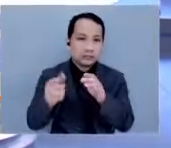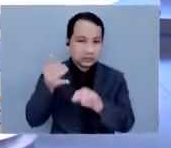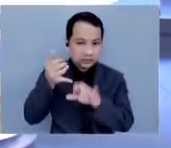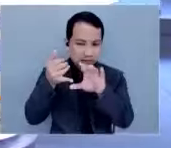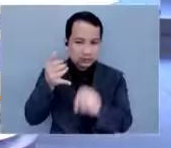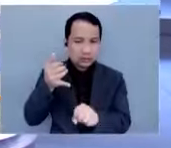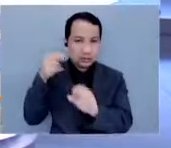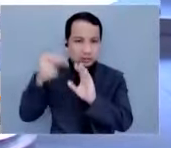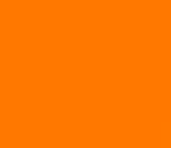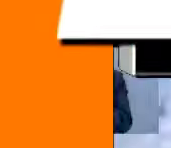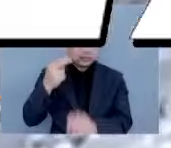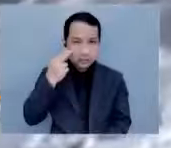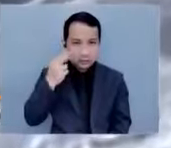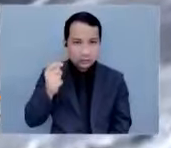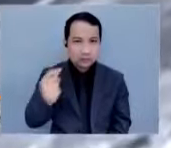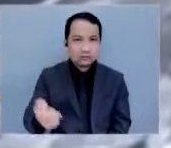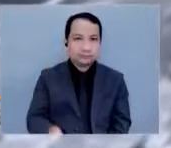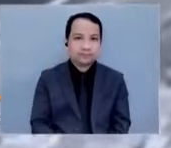si Hannibal Talete.